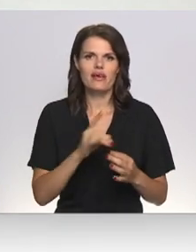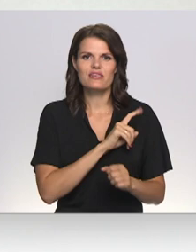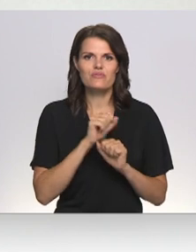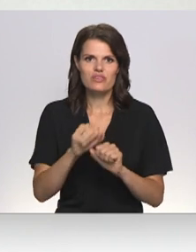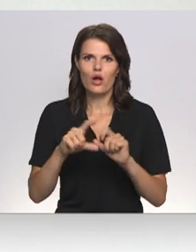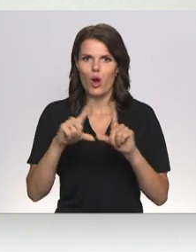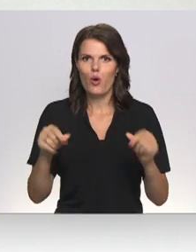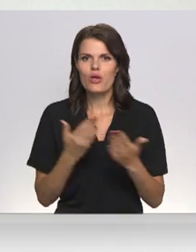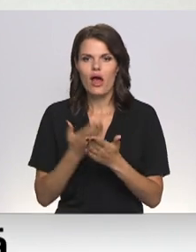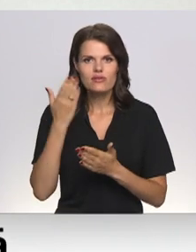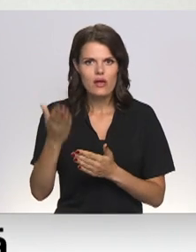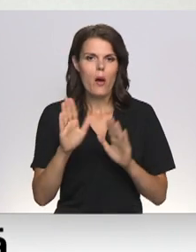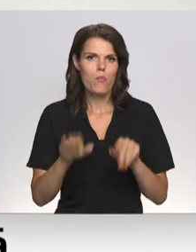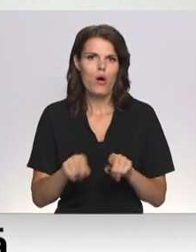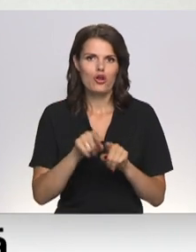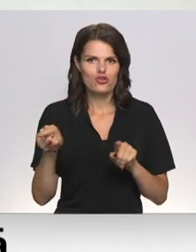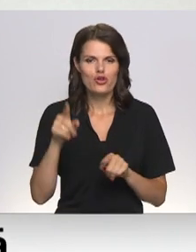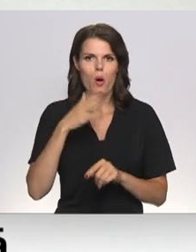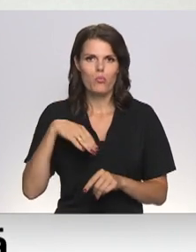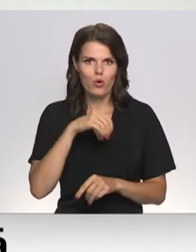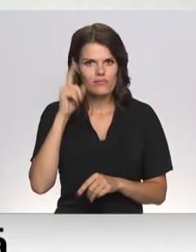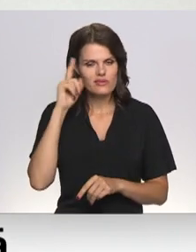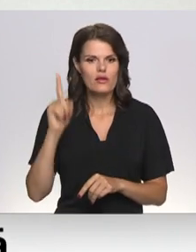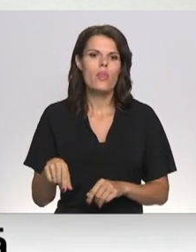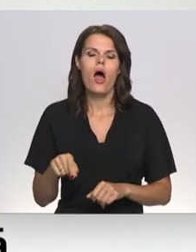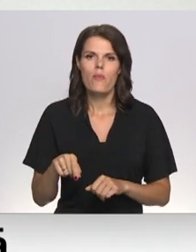iestādēm par šiem mums zināmajiem